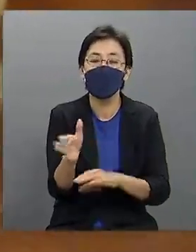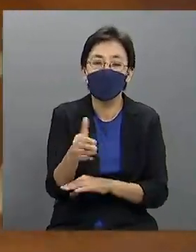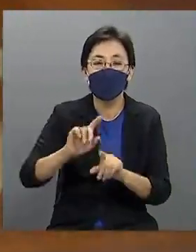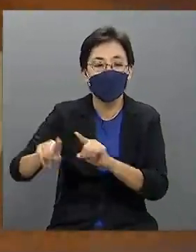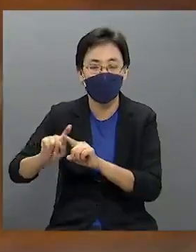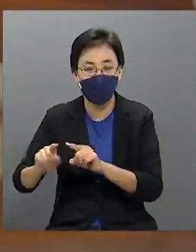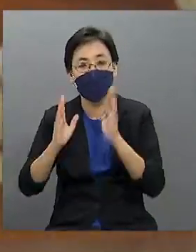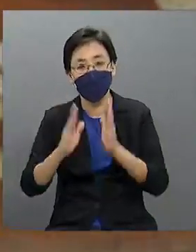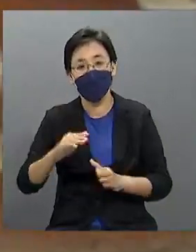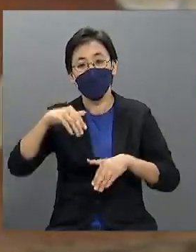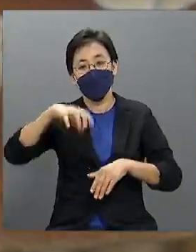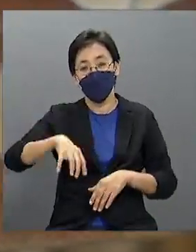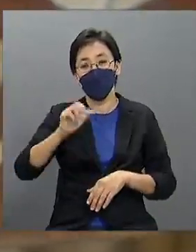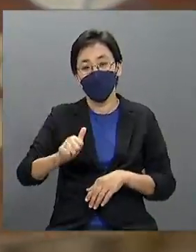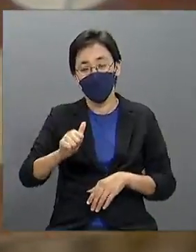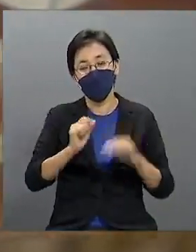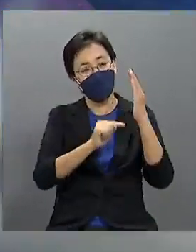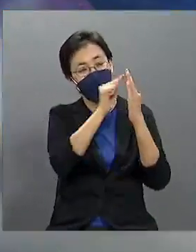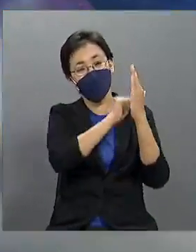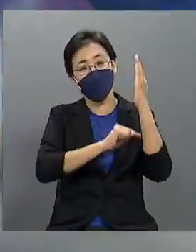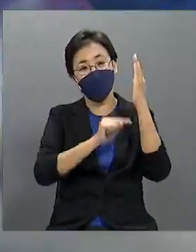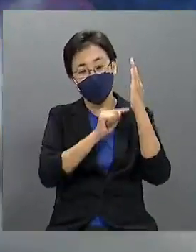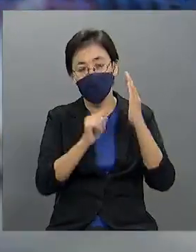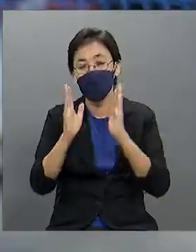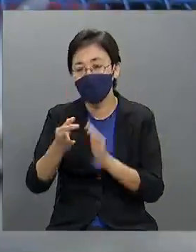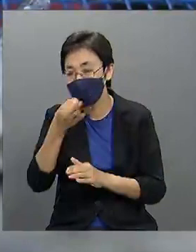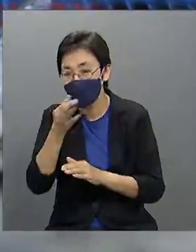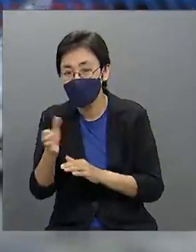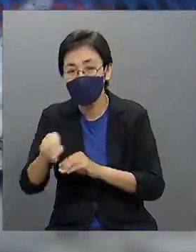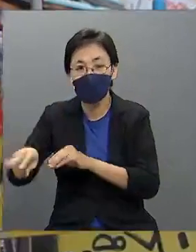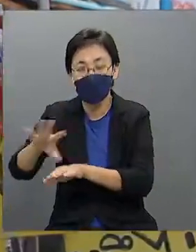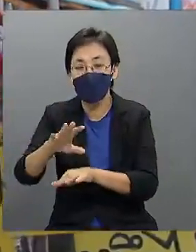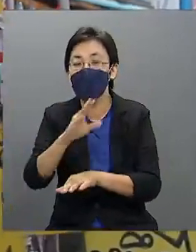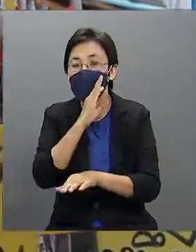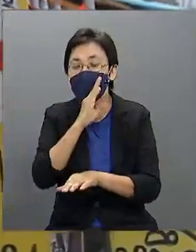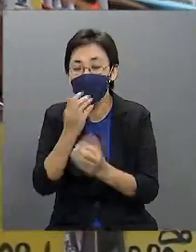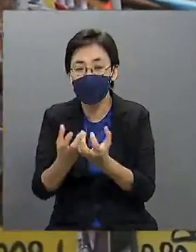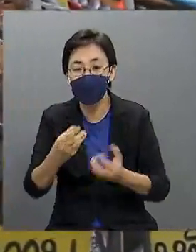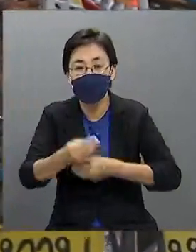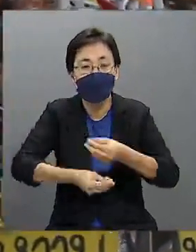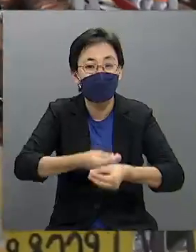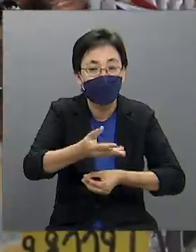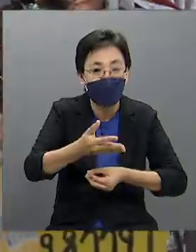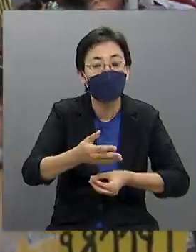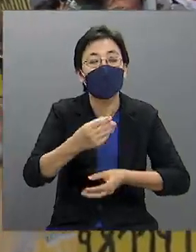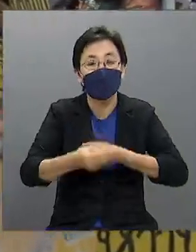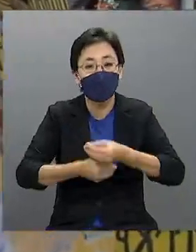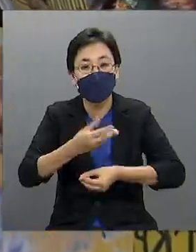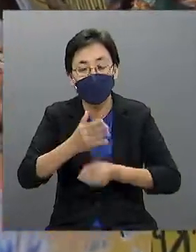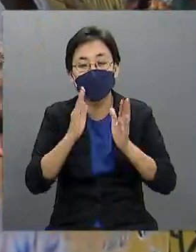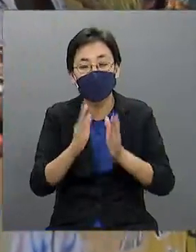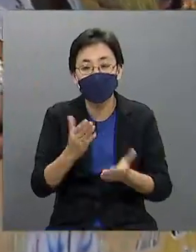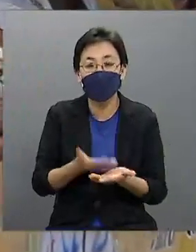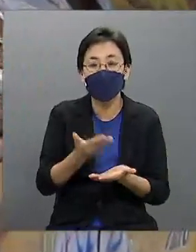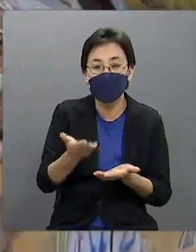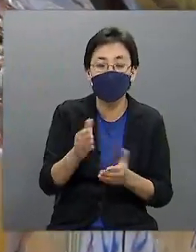่า คนใช้ครอบใช้ฝั่ง ที่ม bilอาชีปมพืนบ้าน เมอน้ำผลพลิไปขายในเมืองใช้ไครับ คนเมืองกตองซื้ากngหอยปฟะ